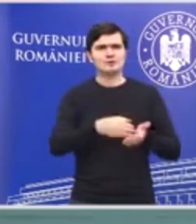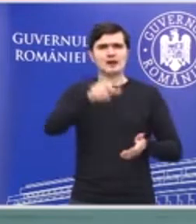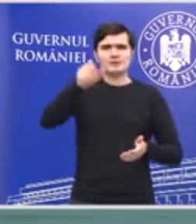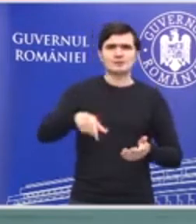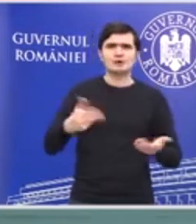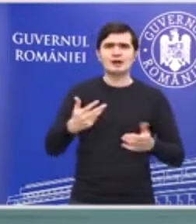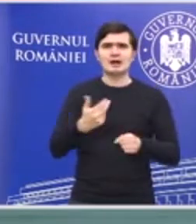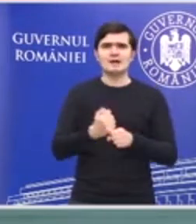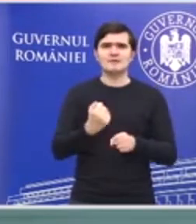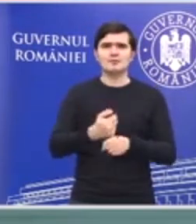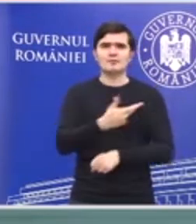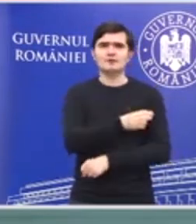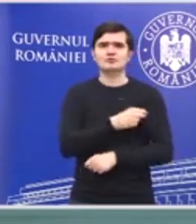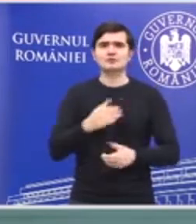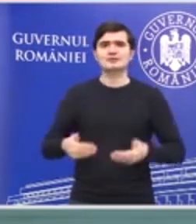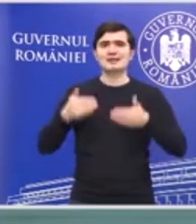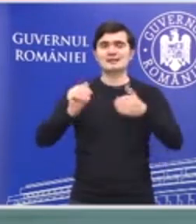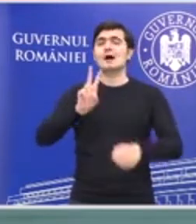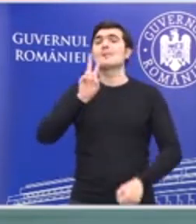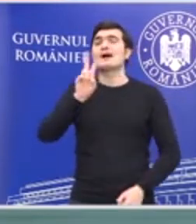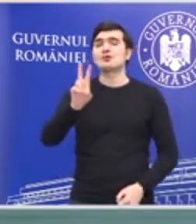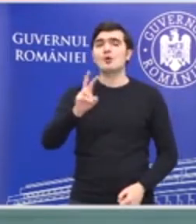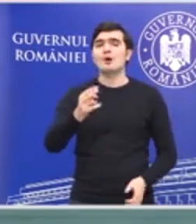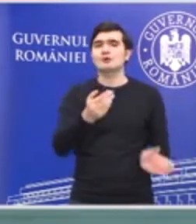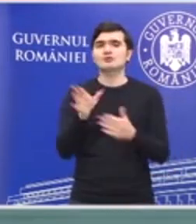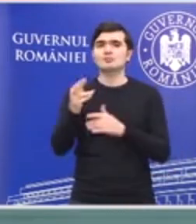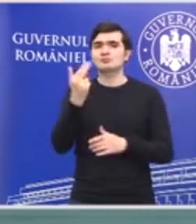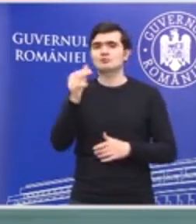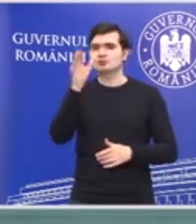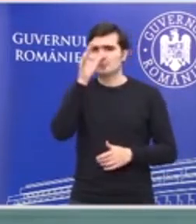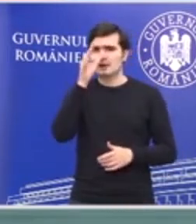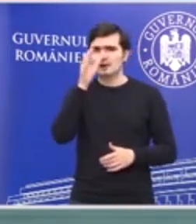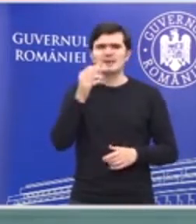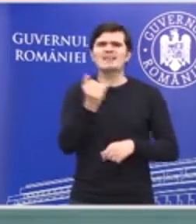din etapa a doua, începând cu 15 ianuarie,